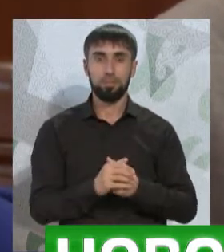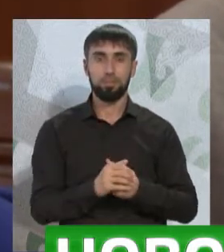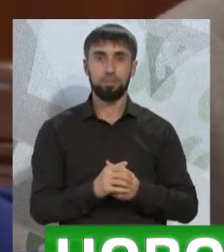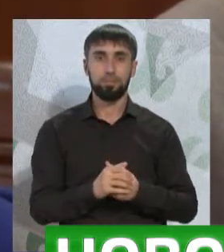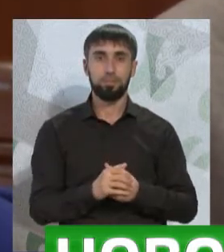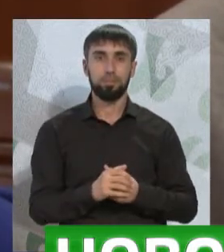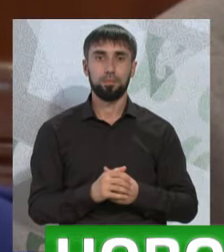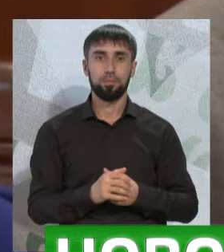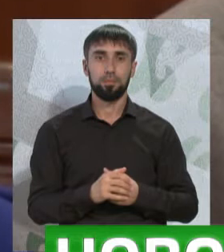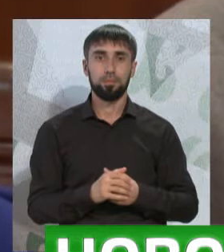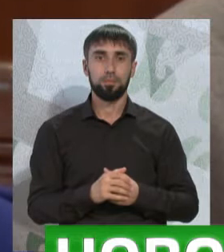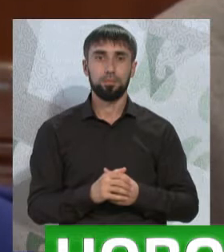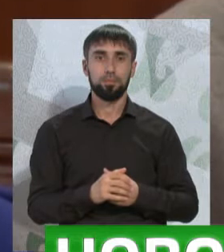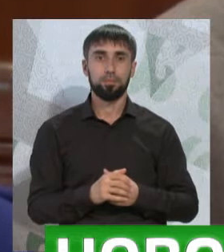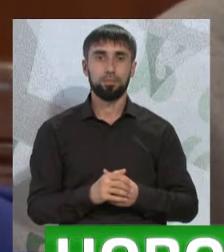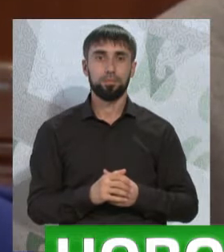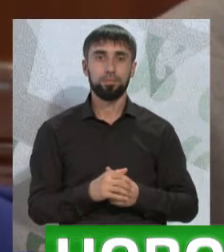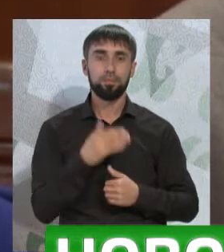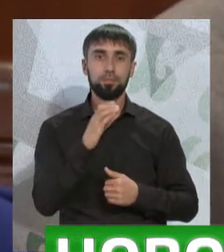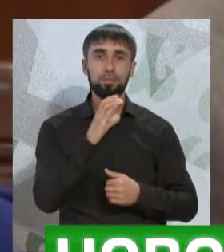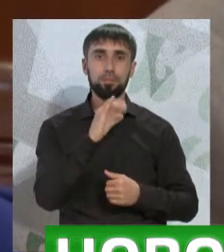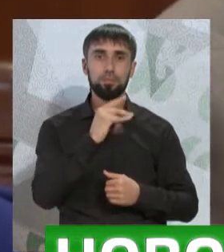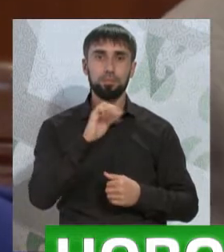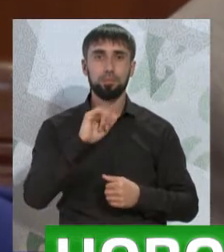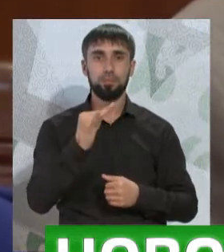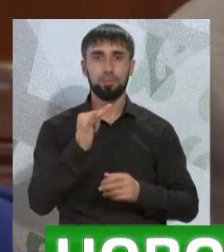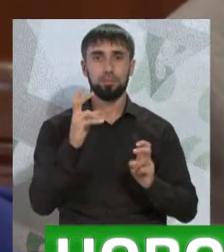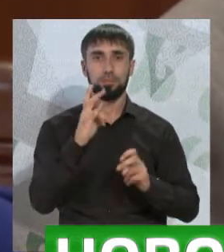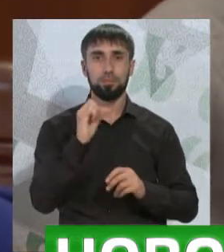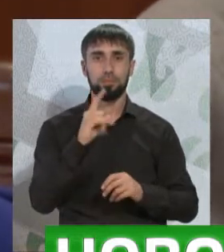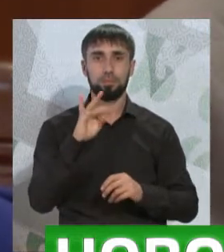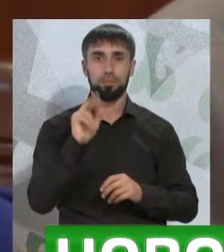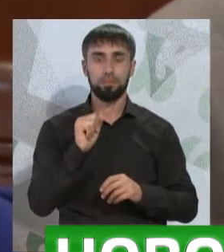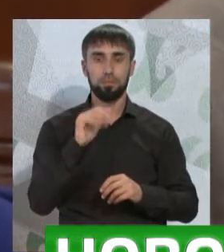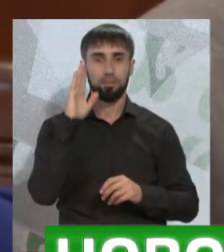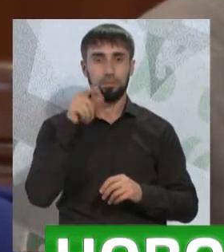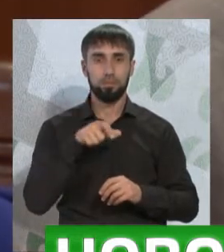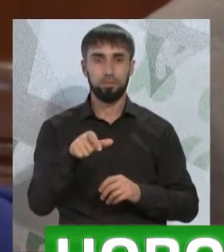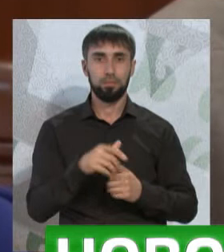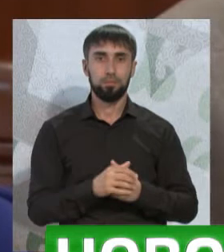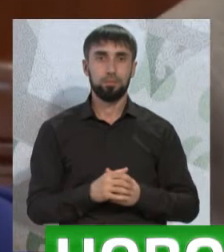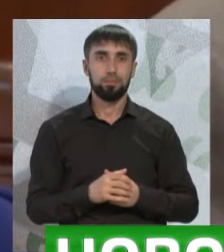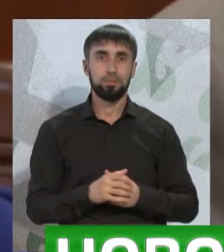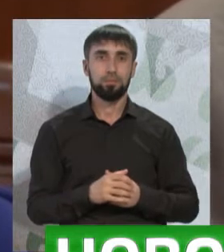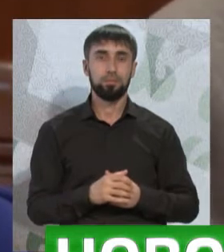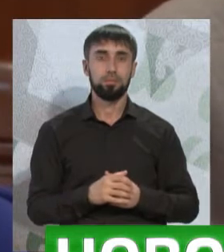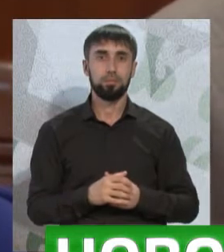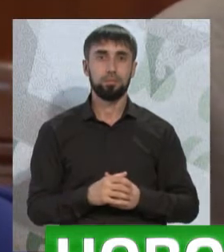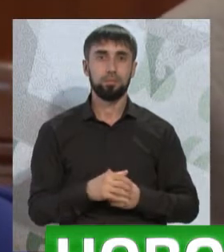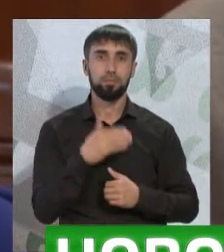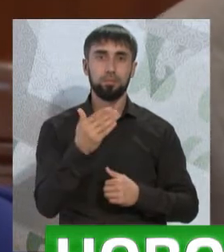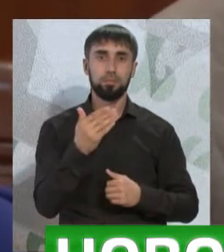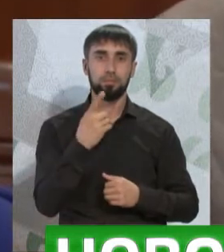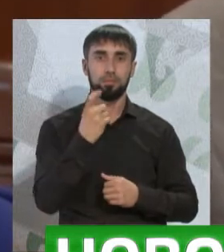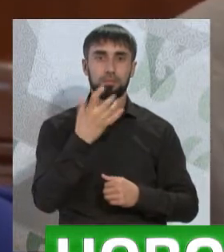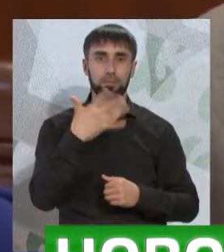труб загрязняли реки федерального значения до Суджи и Назранка. Данная положительная практика будет продолжена, и хотелось бы также отметить, что все эти